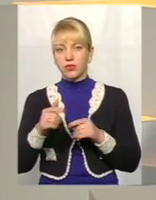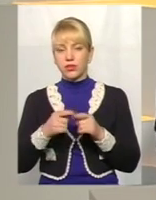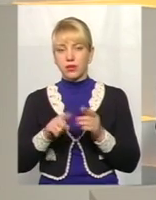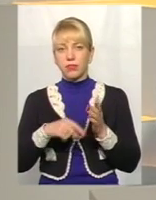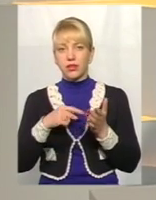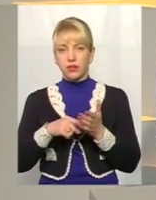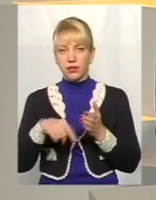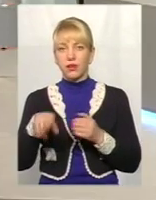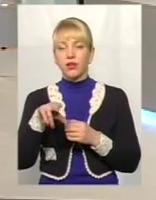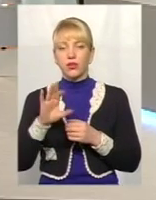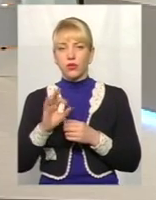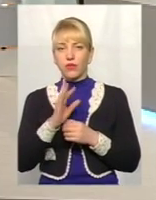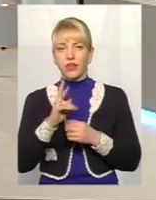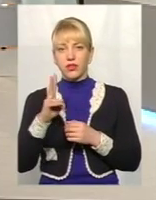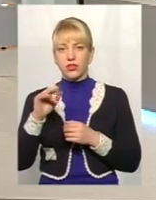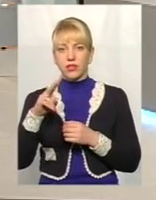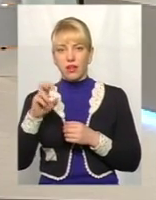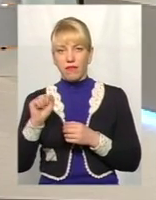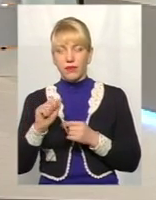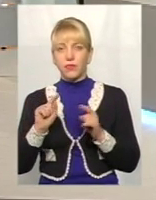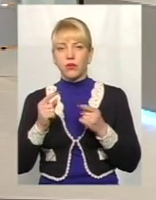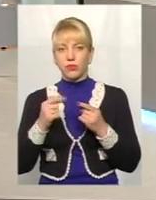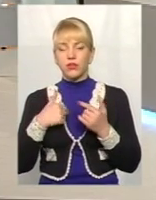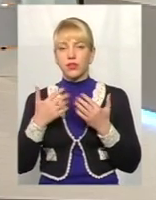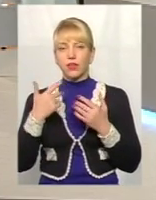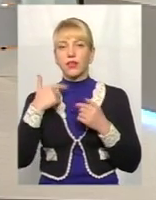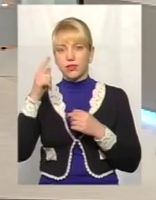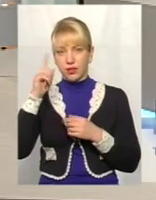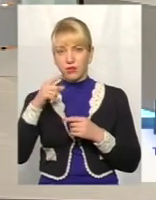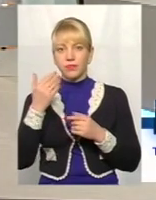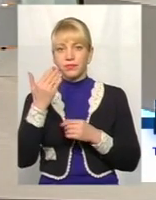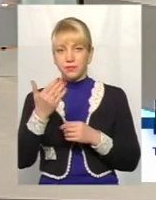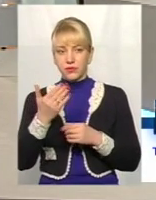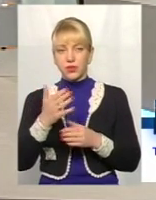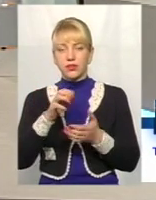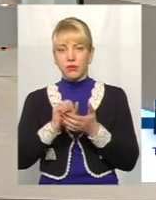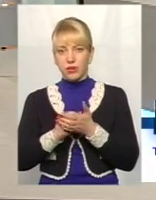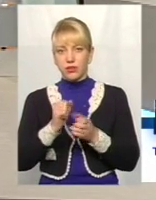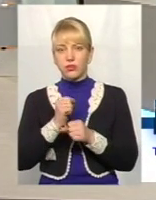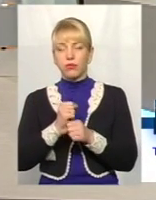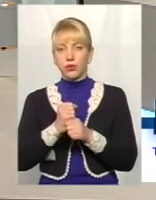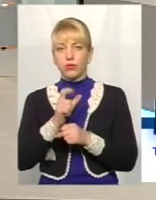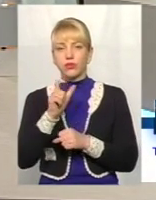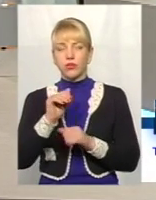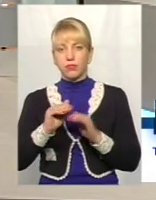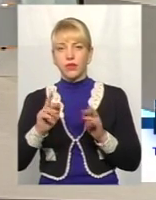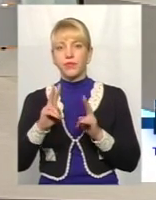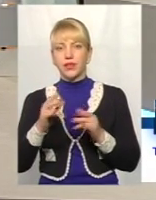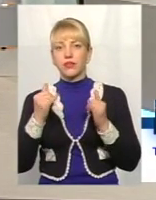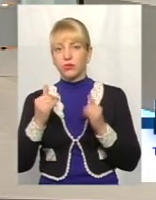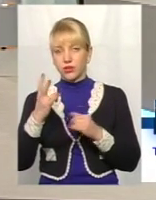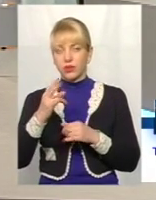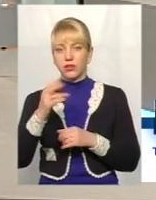більше, напевно, до пана В'ячеслава, адже, наскільки я знаю, ви зараз займаєтесь роботою з дітьми. Як сьогодні на